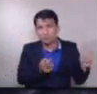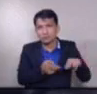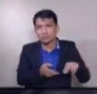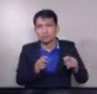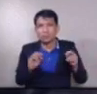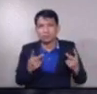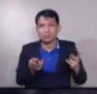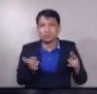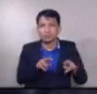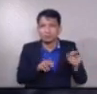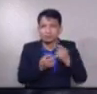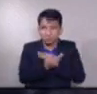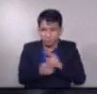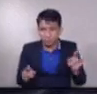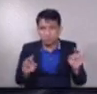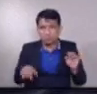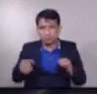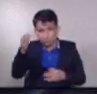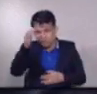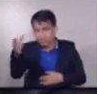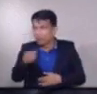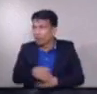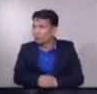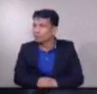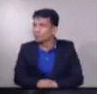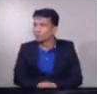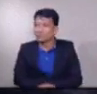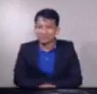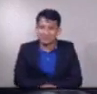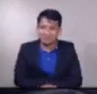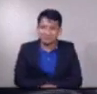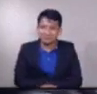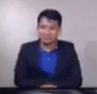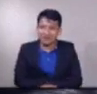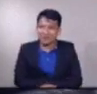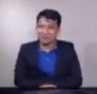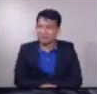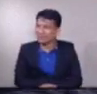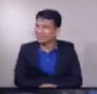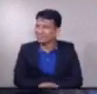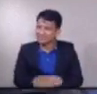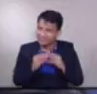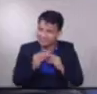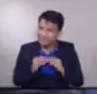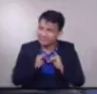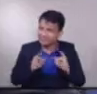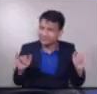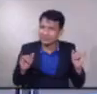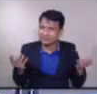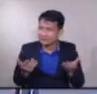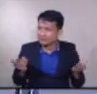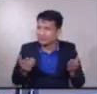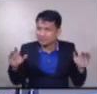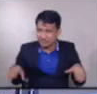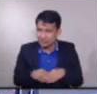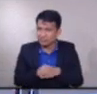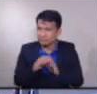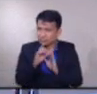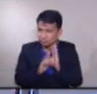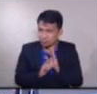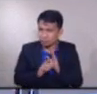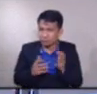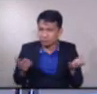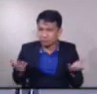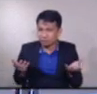lalaki, unlimited 'yon with consent. So paano saan ngayon 'yan ngayon isasaklaw ng marriage law namin? Hindi